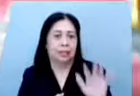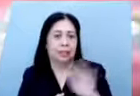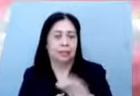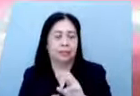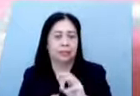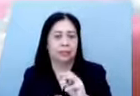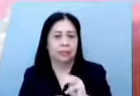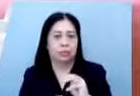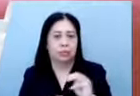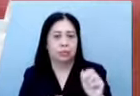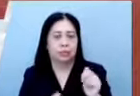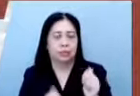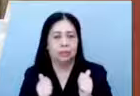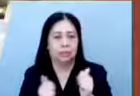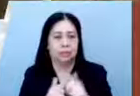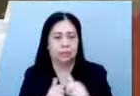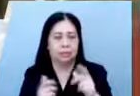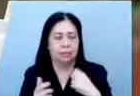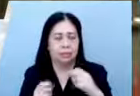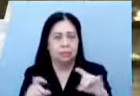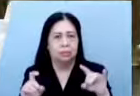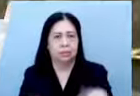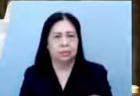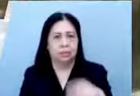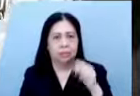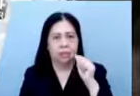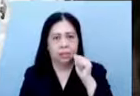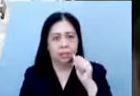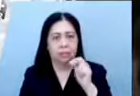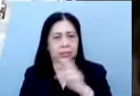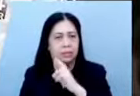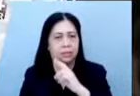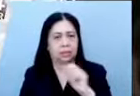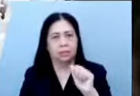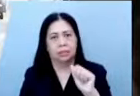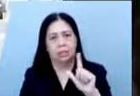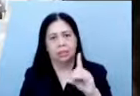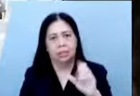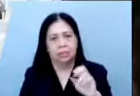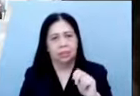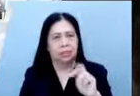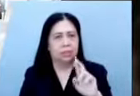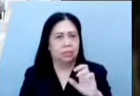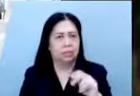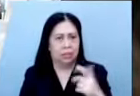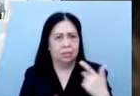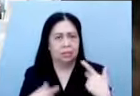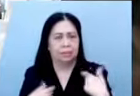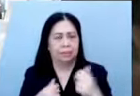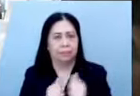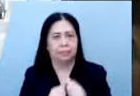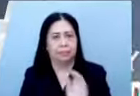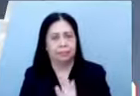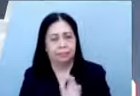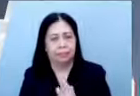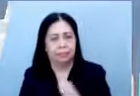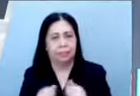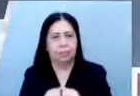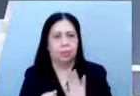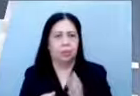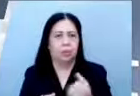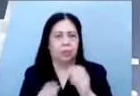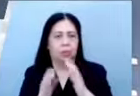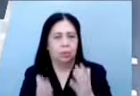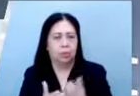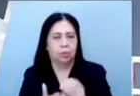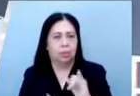Richards, in shock pa rin daw sa pagpanaw ng kanyang tita Jane na nakasama niya sa ilang serye gaya ng Mundo Mo'y Akin, Ilustrado